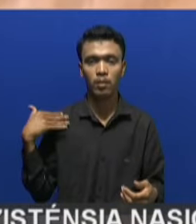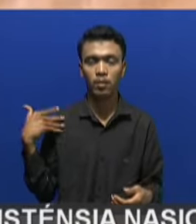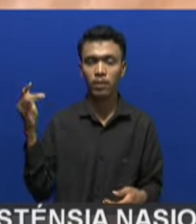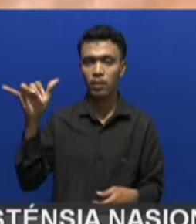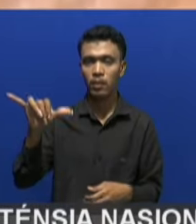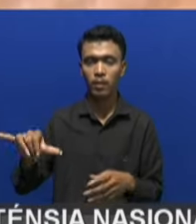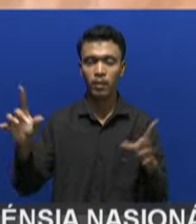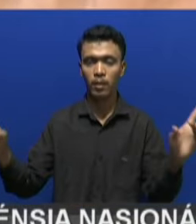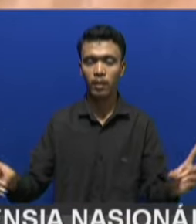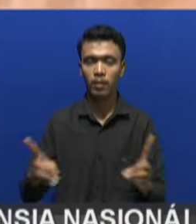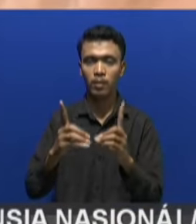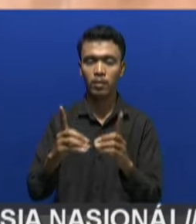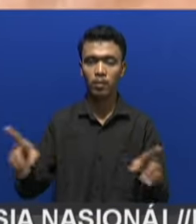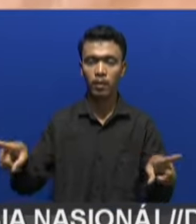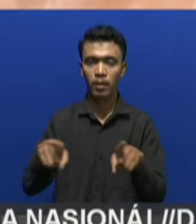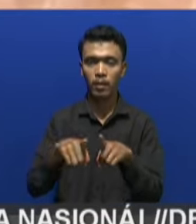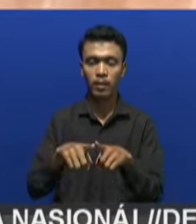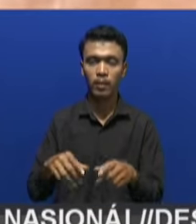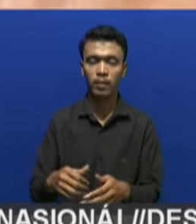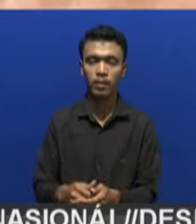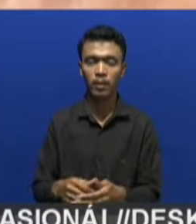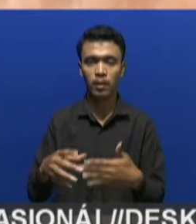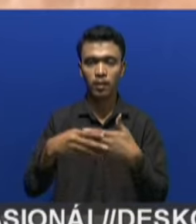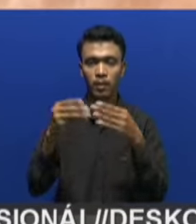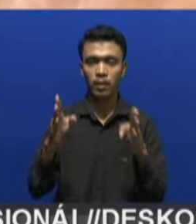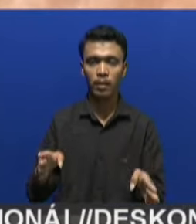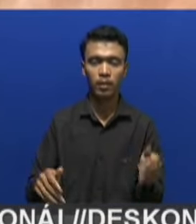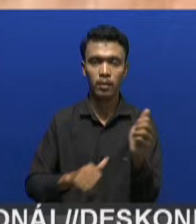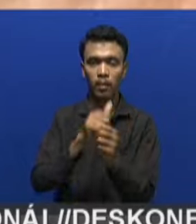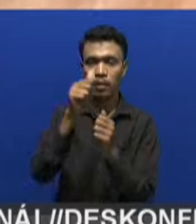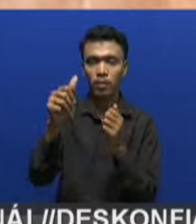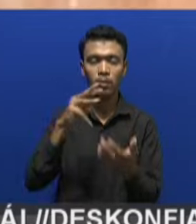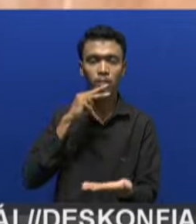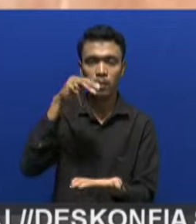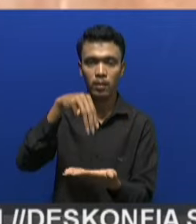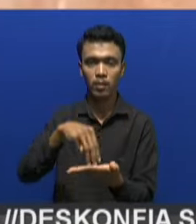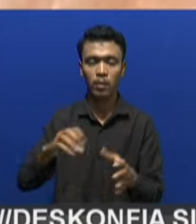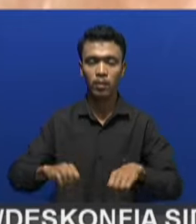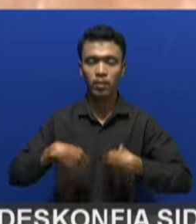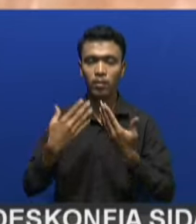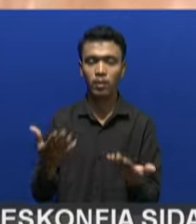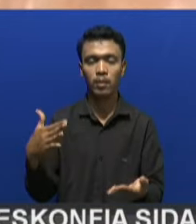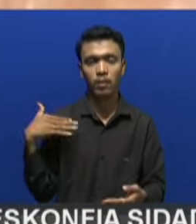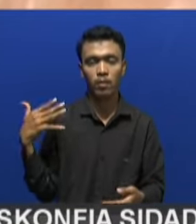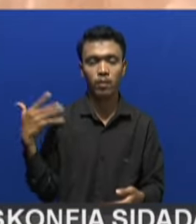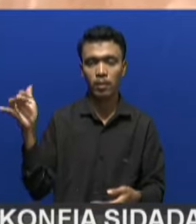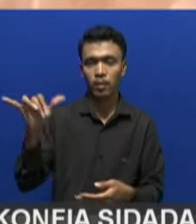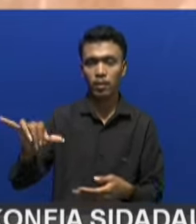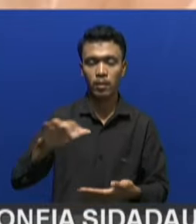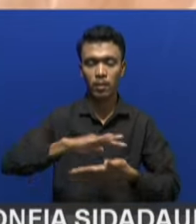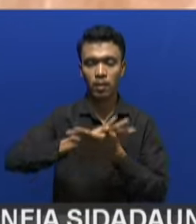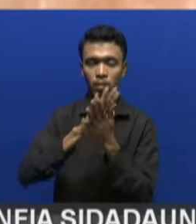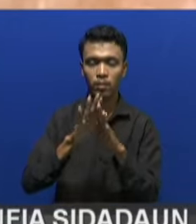enfrenta ia o ina ne sito nor dor sira fo mensagem lili o ensa mak zo ven sira atu bele mantin paz e